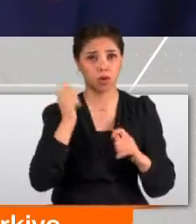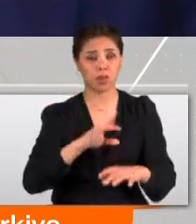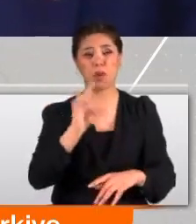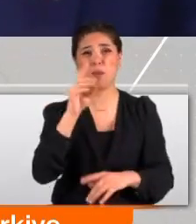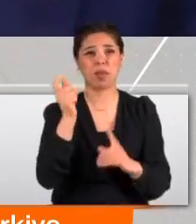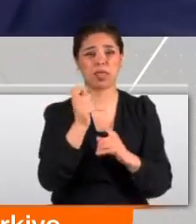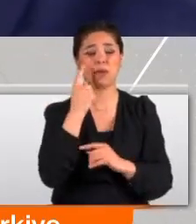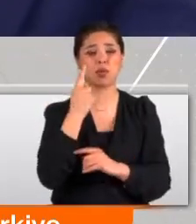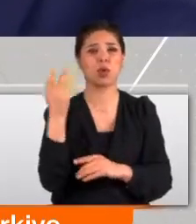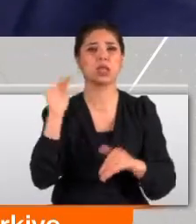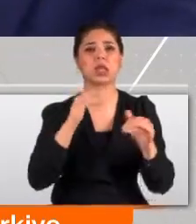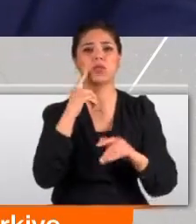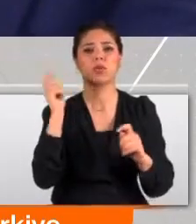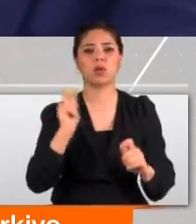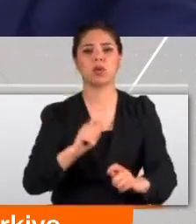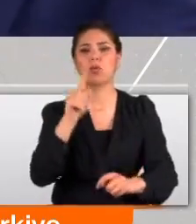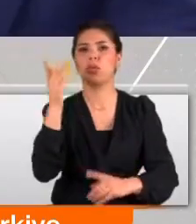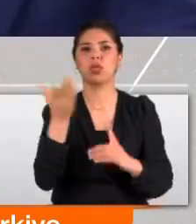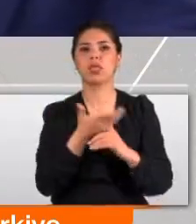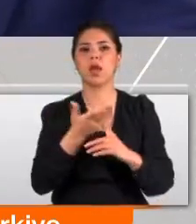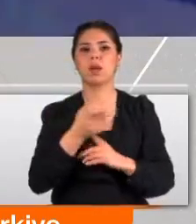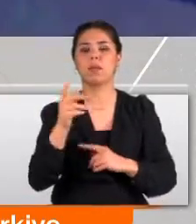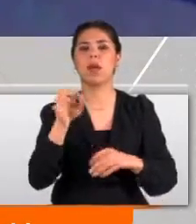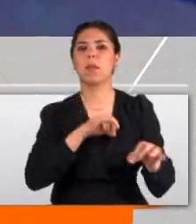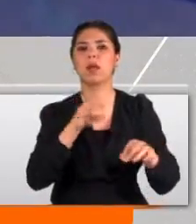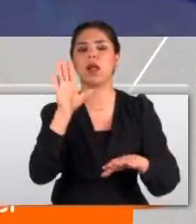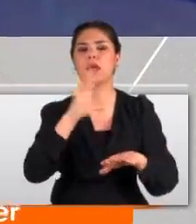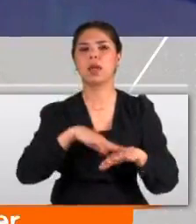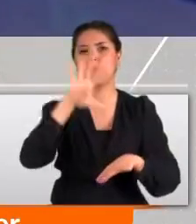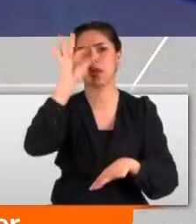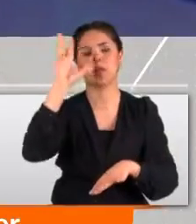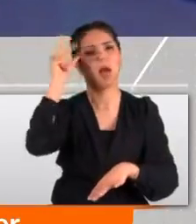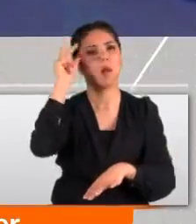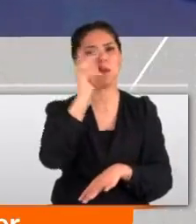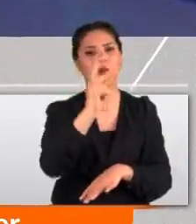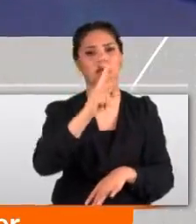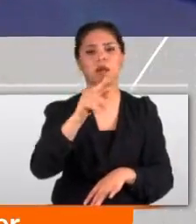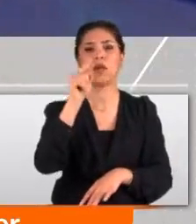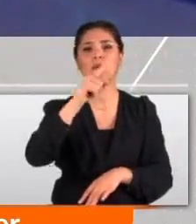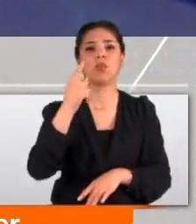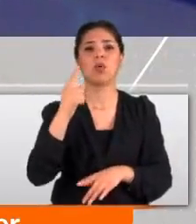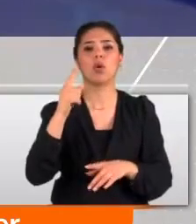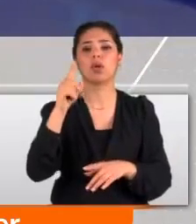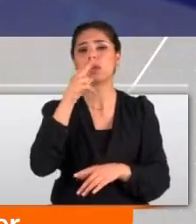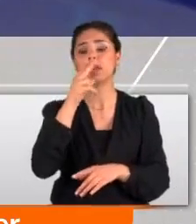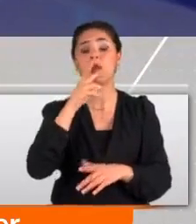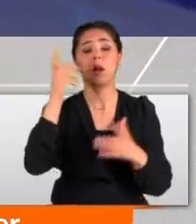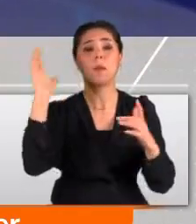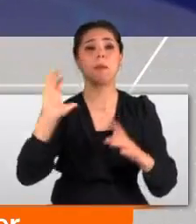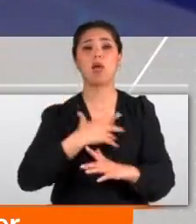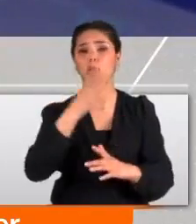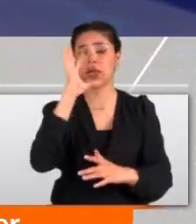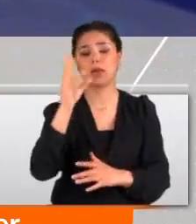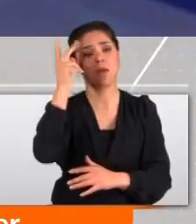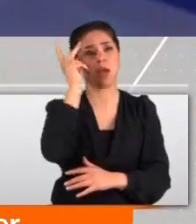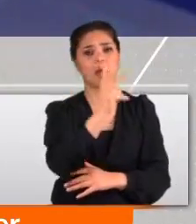Temmuz'da seçimle yapıyor. O darbeyi kurgulayan Amerika'nın kendisi. FETÖ'nün patronu kim? Amerika Birleşik Devletleri. Peki Amerika Birleşik